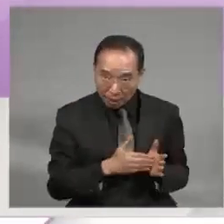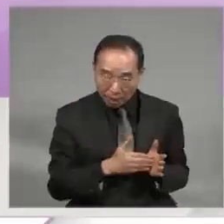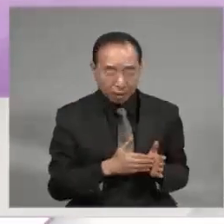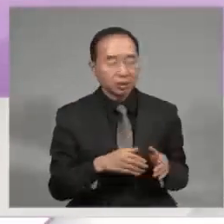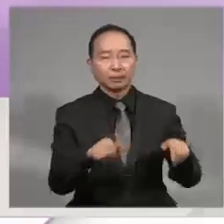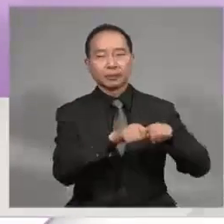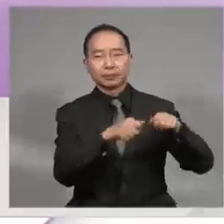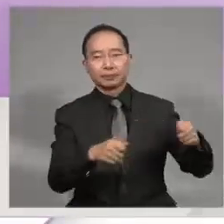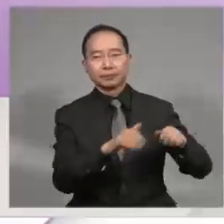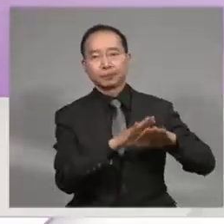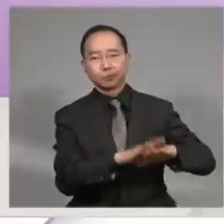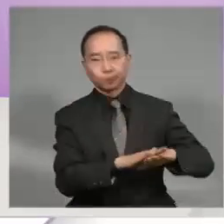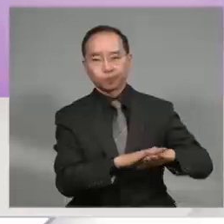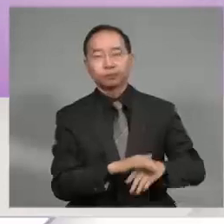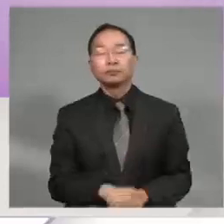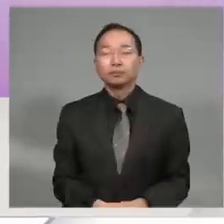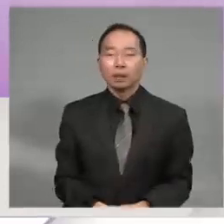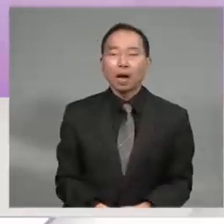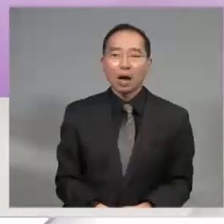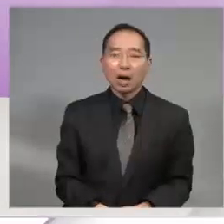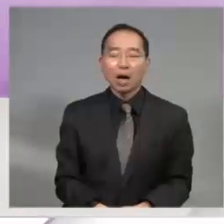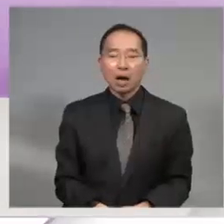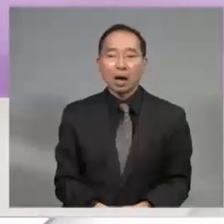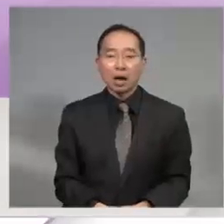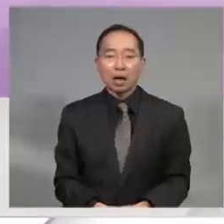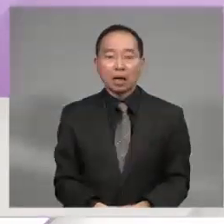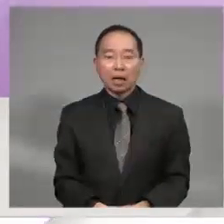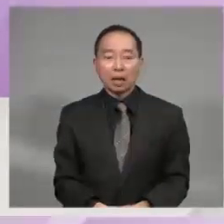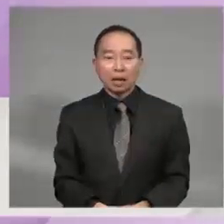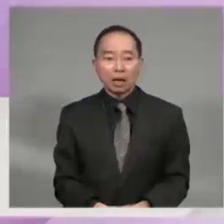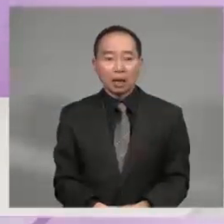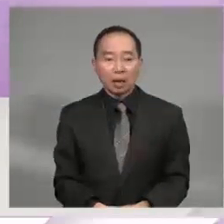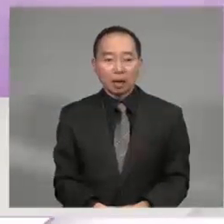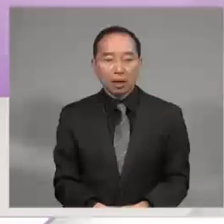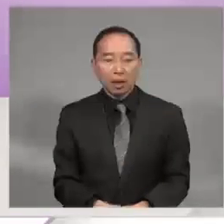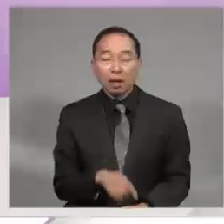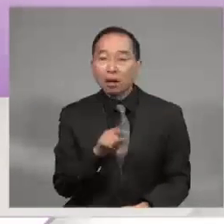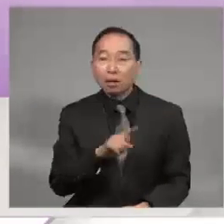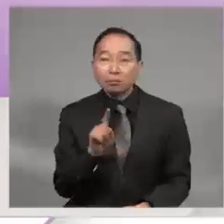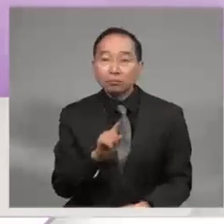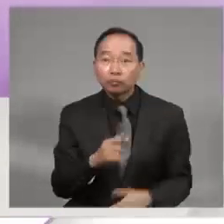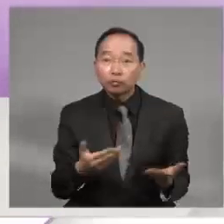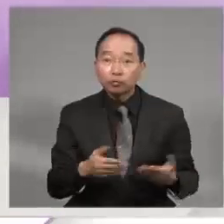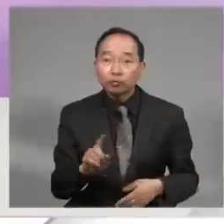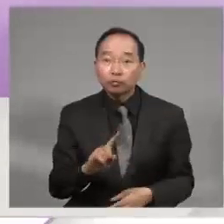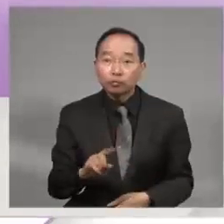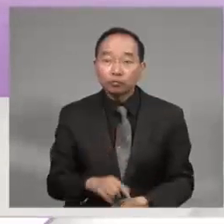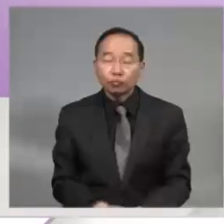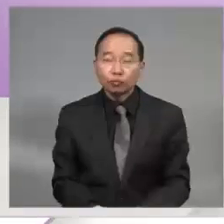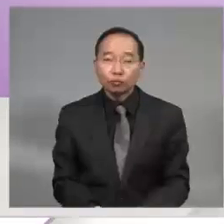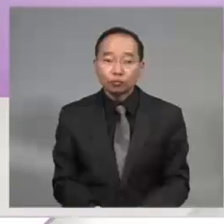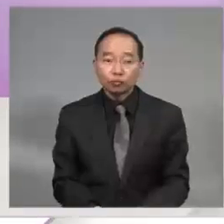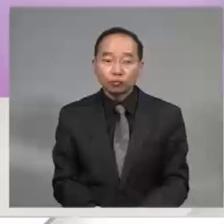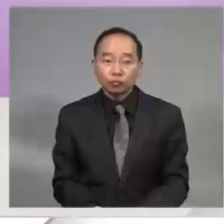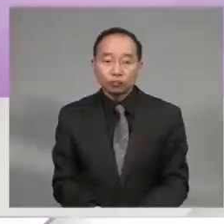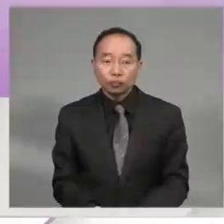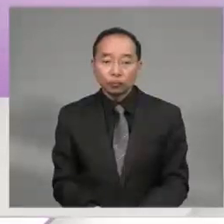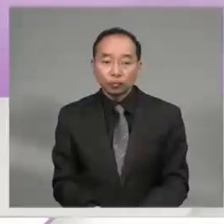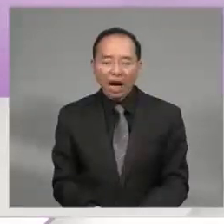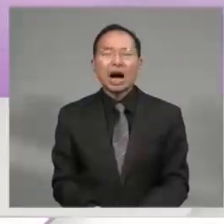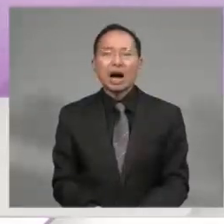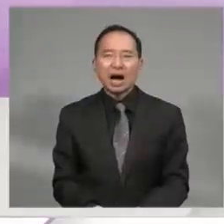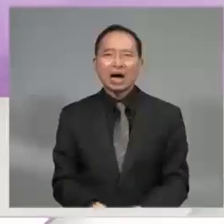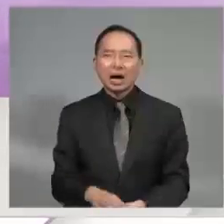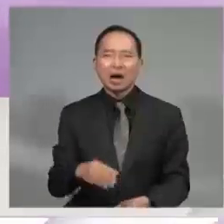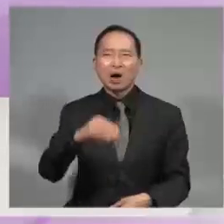지금 그러면 그 말씀하신 작업인가요? 지금 해송용 봉투 수를 이제